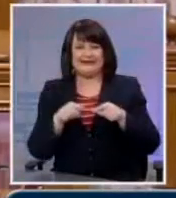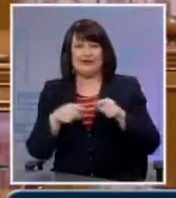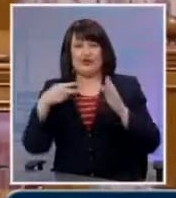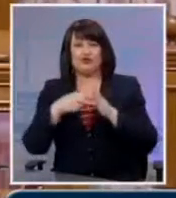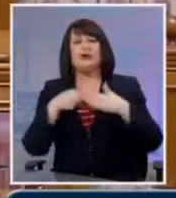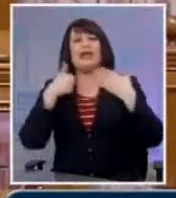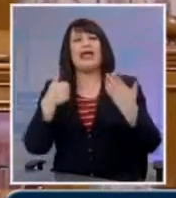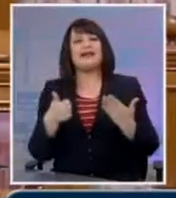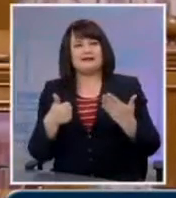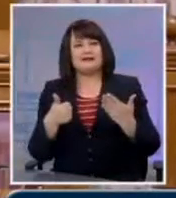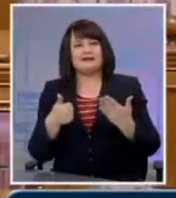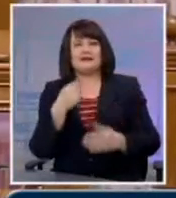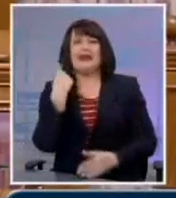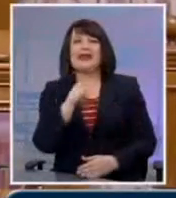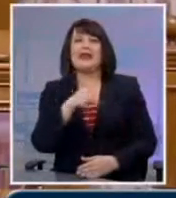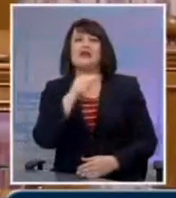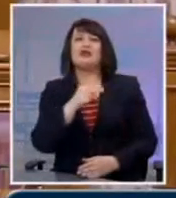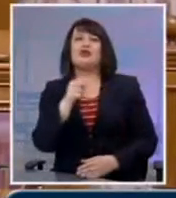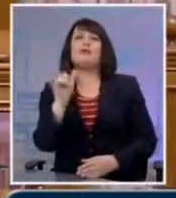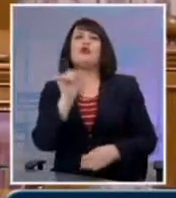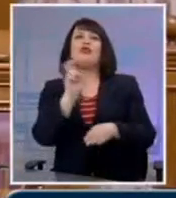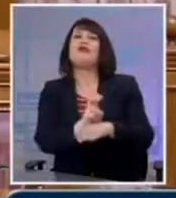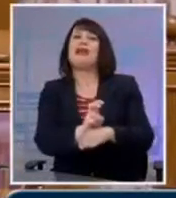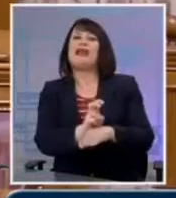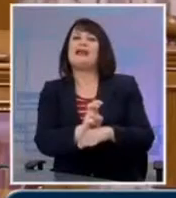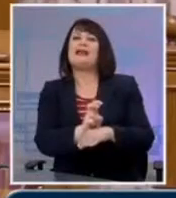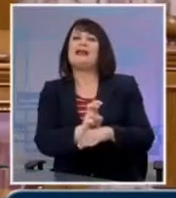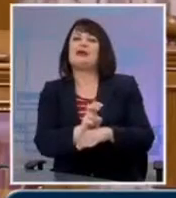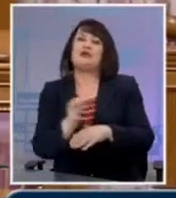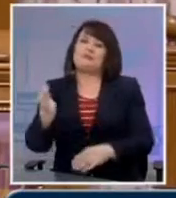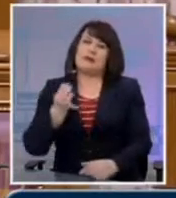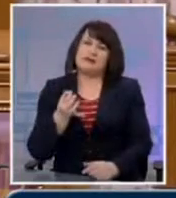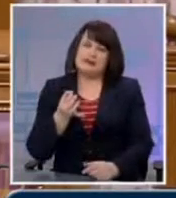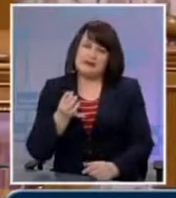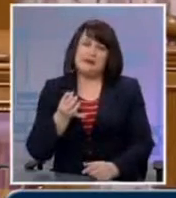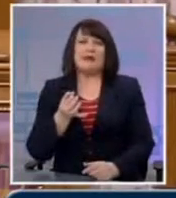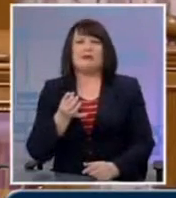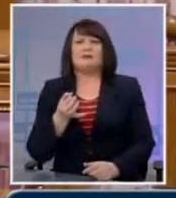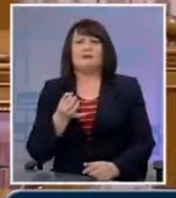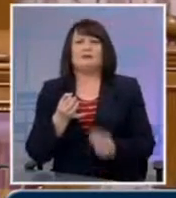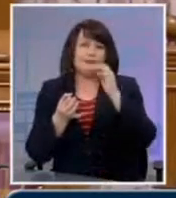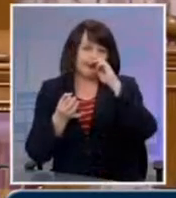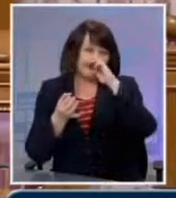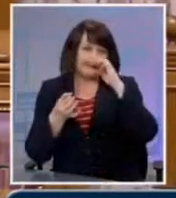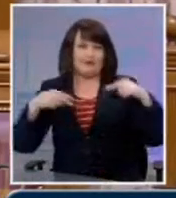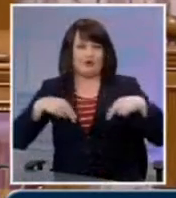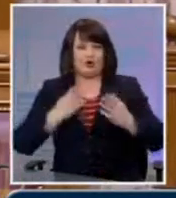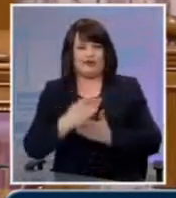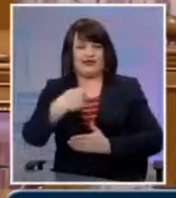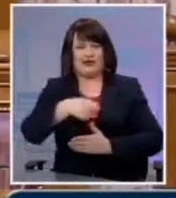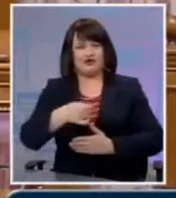που προέβλεπε 100 ευρώ στα υποθηκοφυλακία. Μετά από υπόδειξη και του Υπουργείου